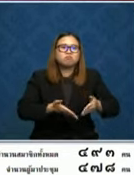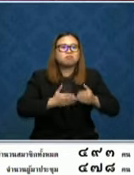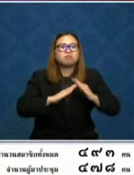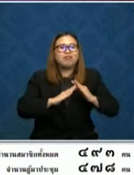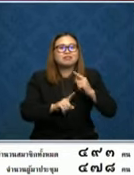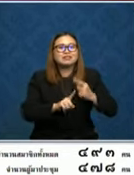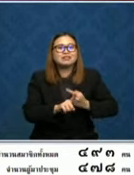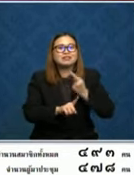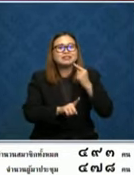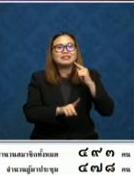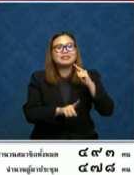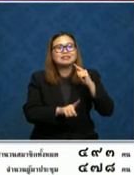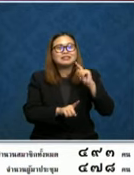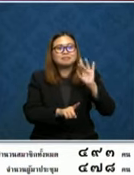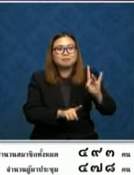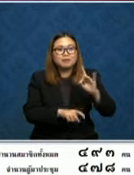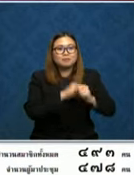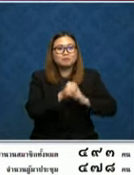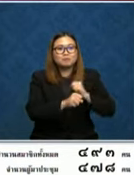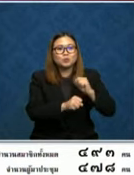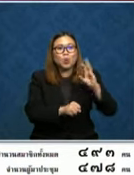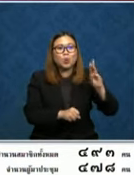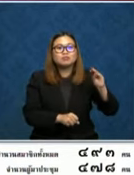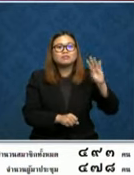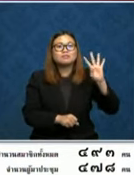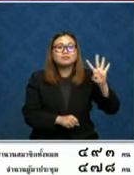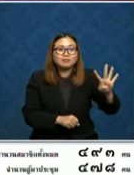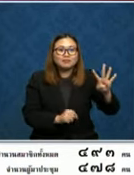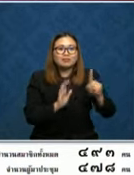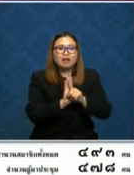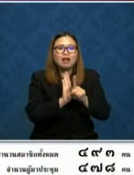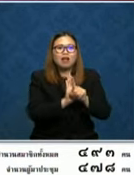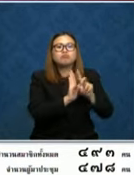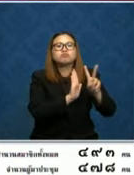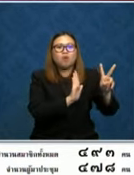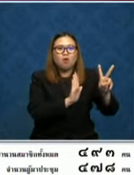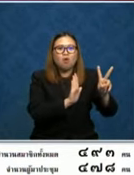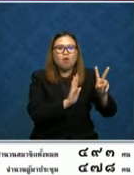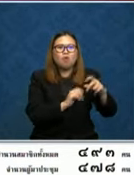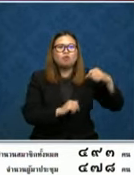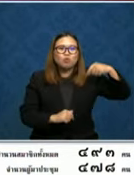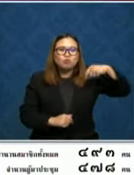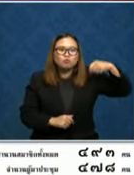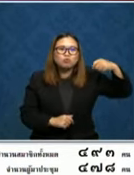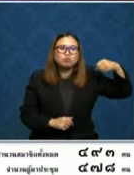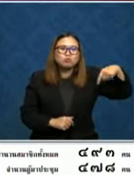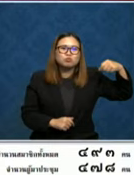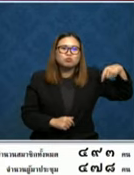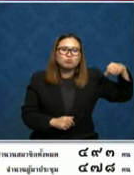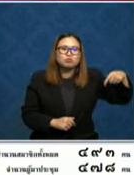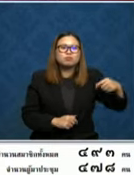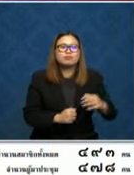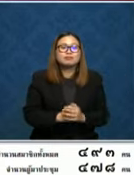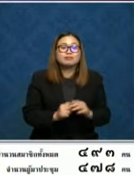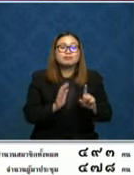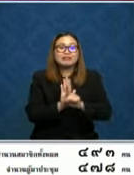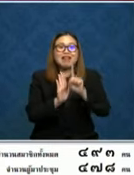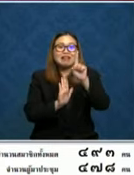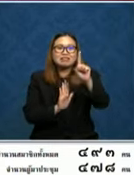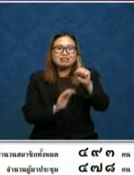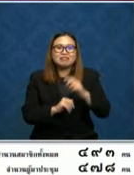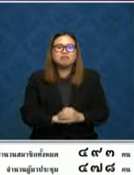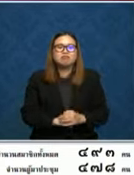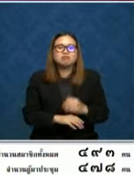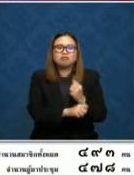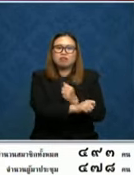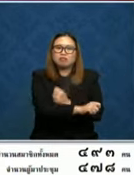มปี2564มีการจัดจ้างผู้รับเหมา2ครั้งเพื่อมาปรับปรุงซ่อมแซมโดยในครั้งแรกไม่สามารถหาผู้เส